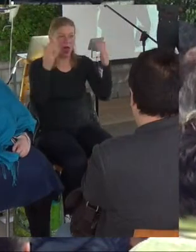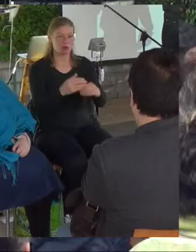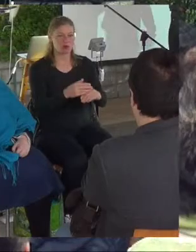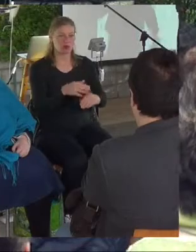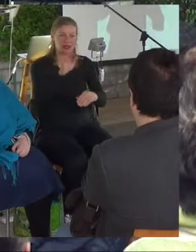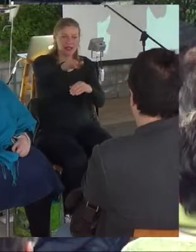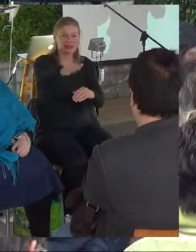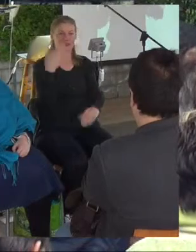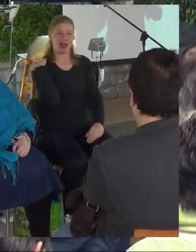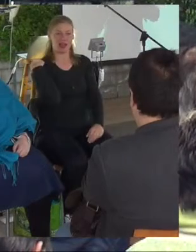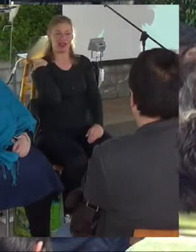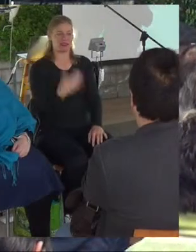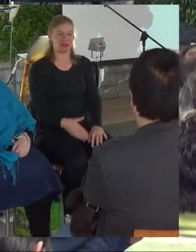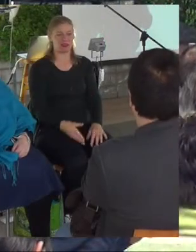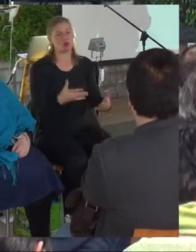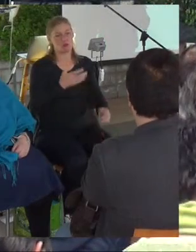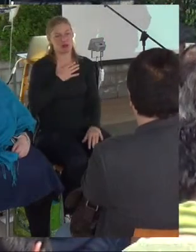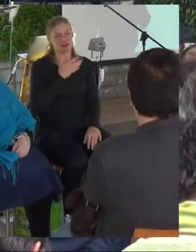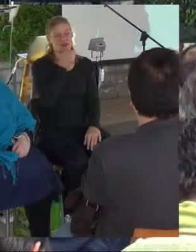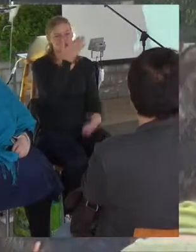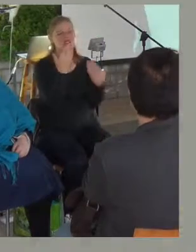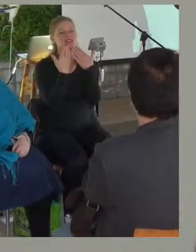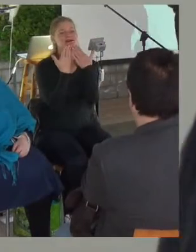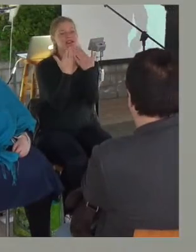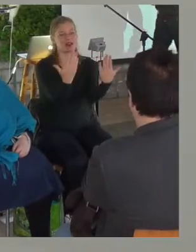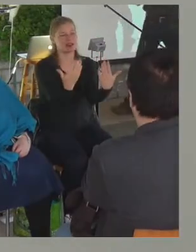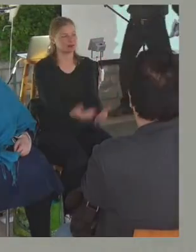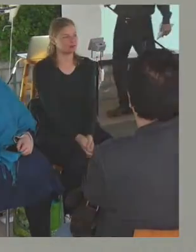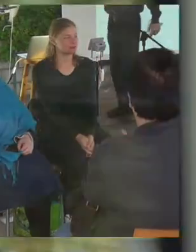Schulter klopfen. Und das ist mein Wunsch. Danke.